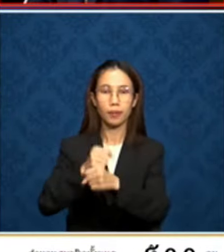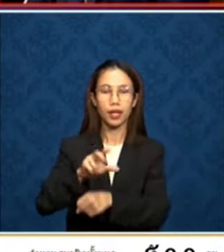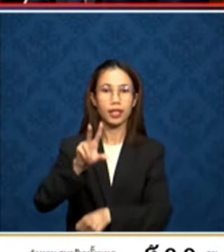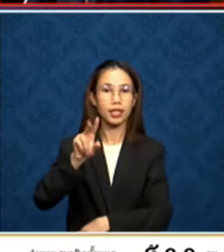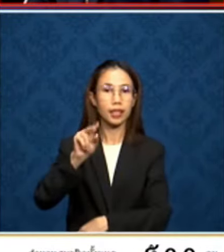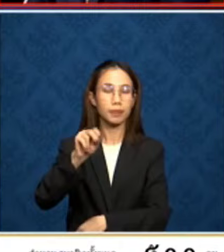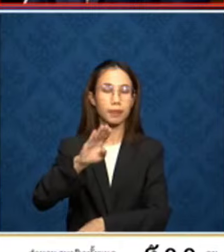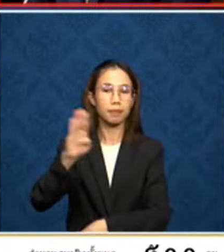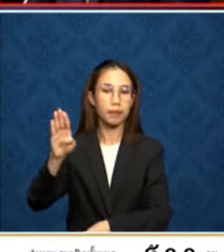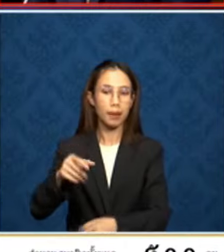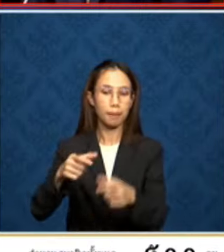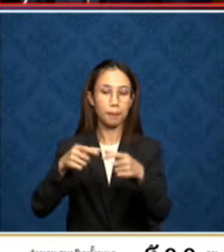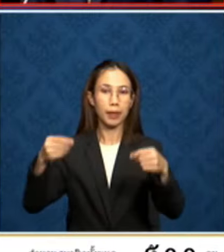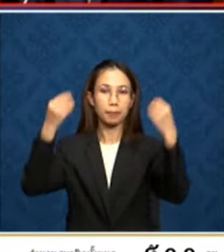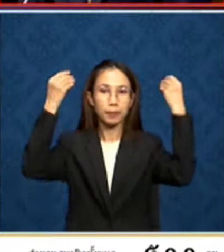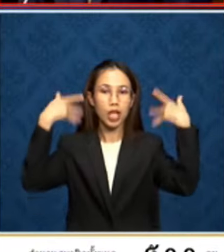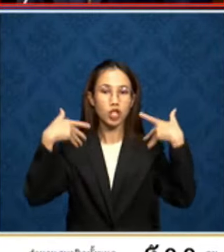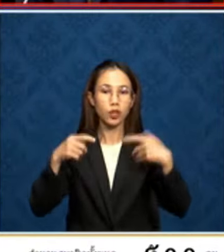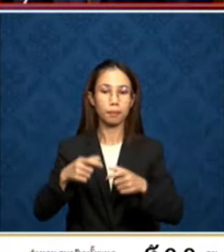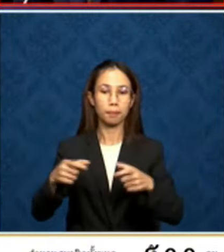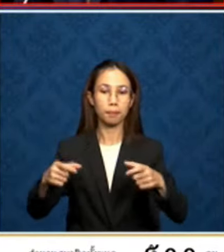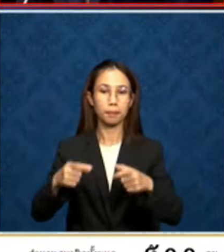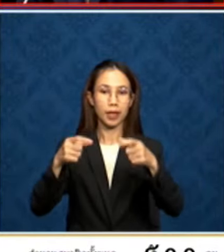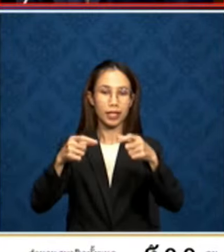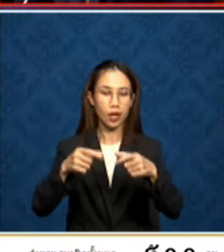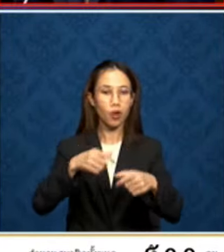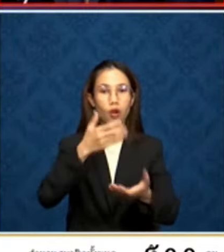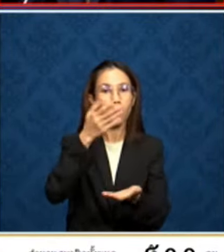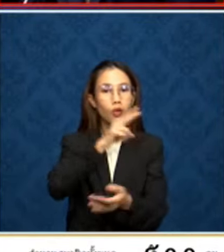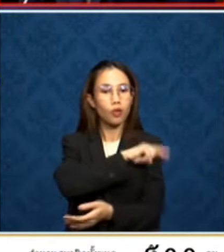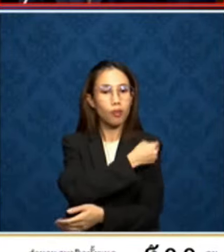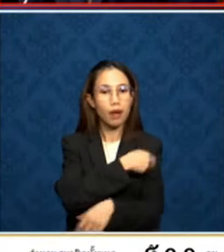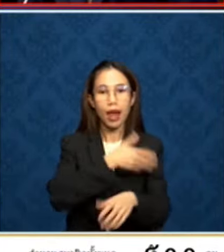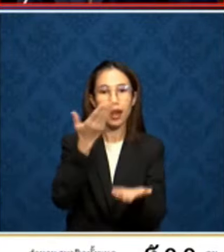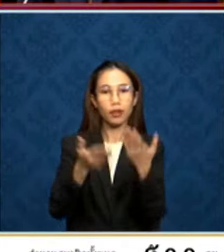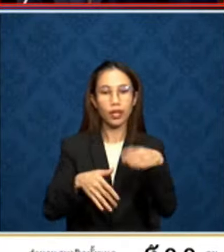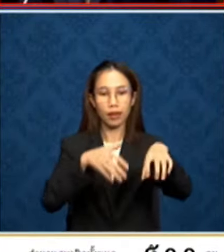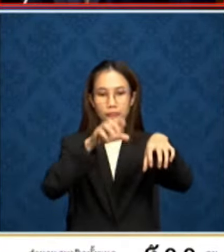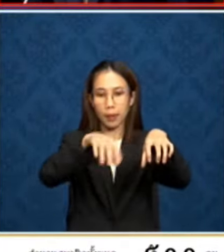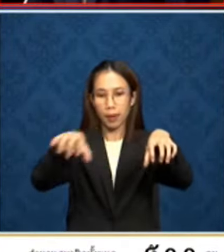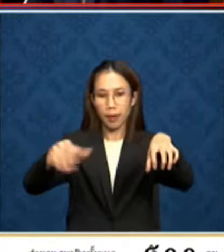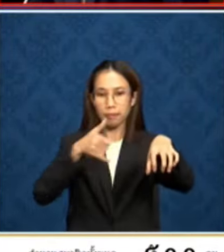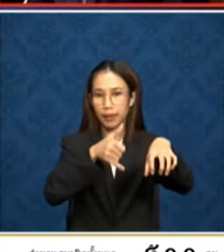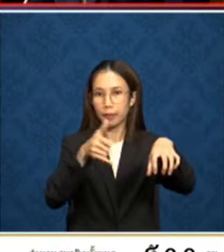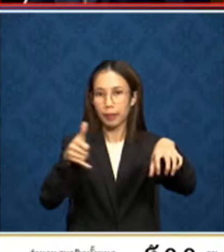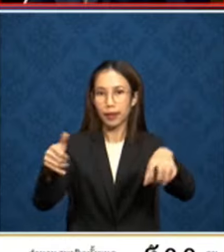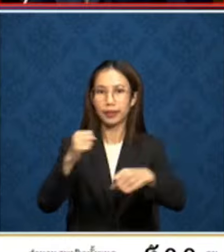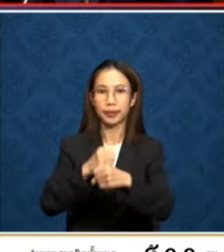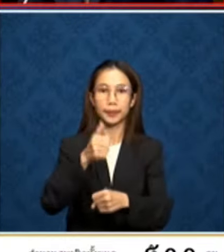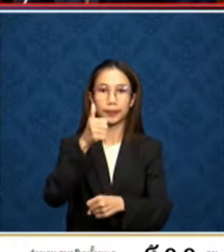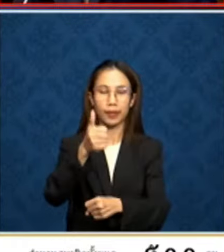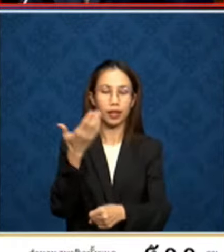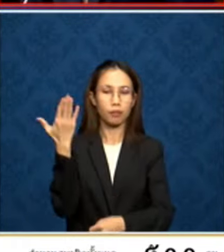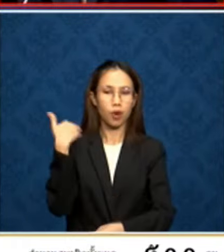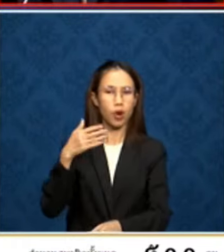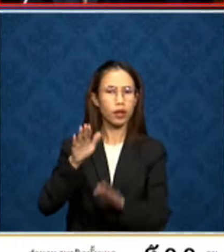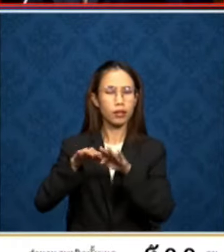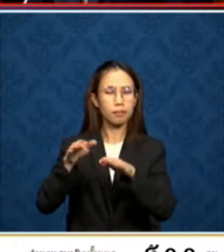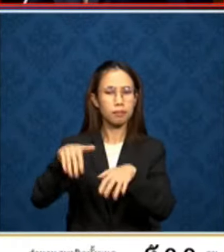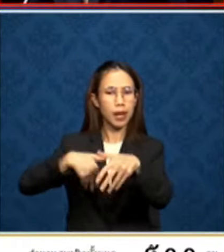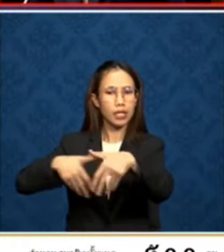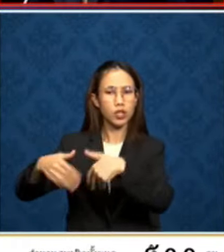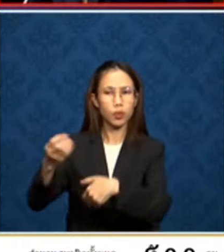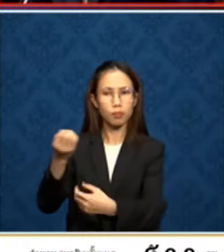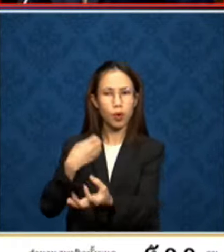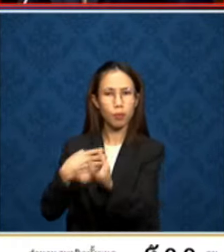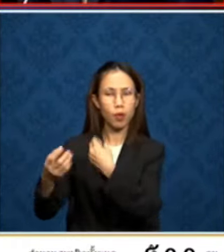ทุกที่ด้วยบัตรประชาชนใบเดียวโดยสำเร็จโดยที่ไม่ต้องใช้ใบส่งตัวค่ะที่ผ่านมาดิฉันได้รับการร้องเรียนจากพี่น้องประชาชนในเรื่อง